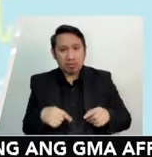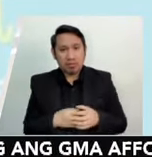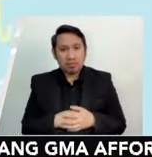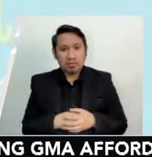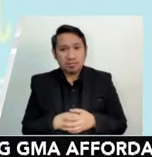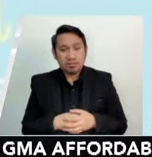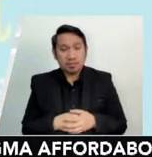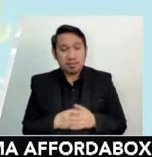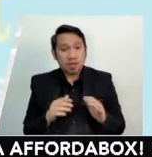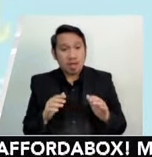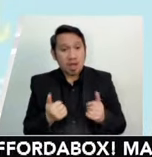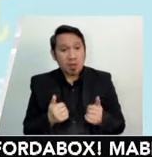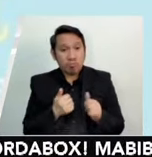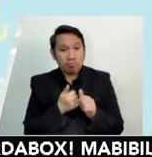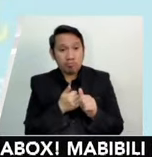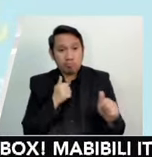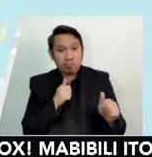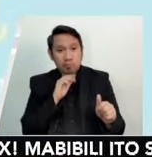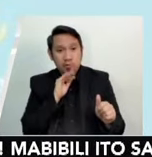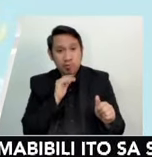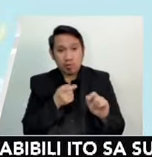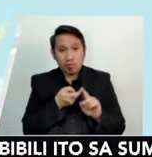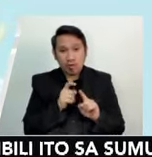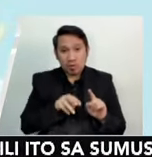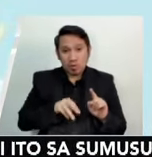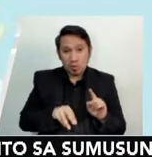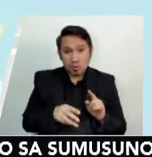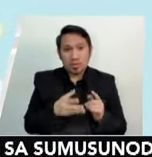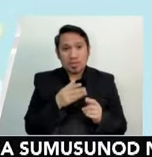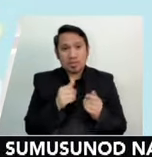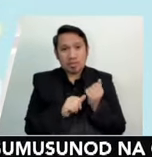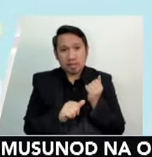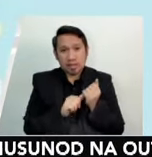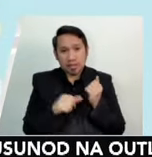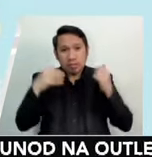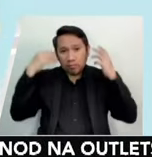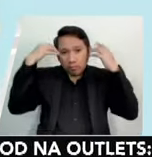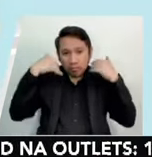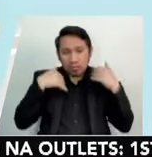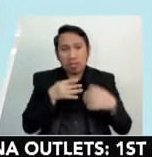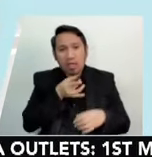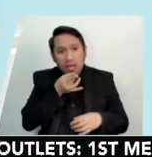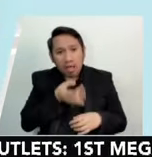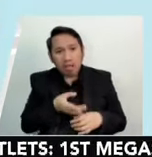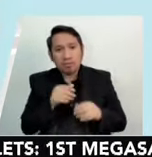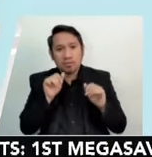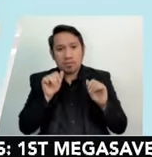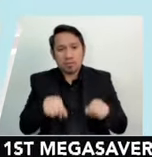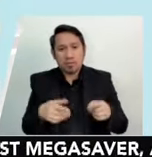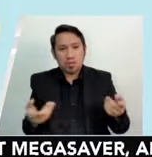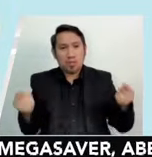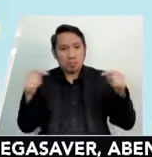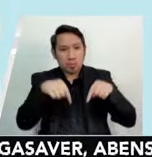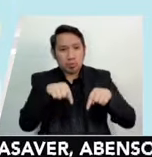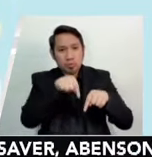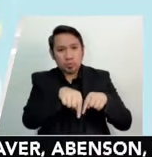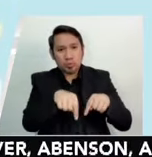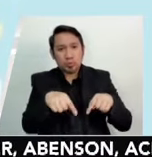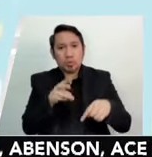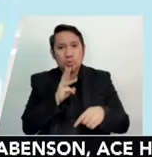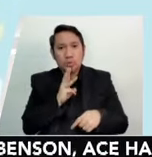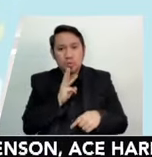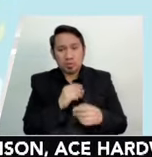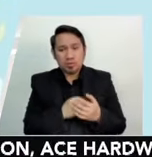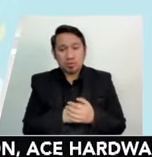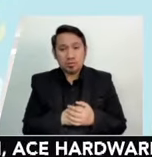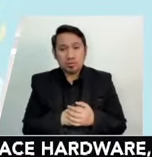mikrobyo mula sa ihi, dumi, pawis, laway na posibleng maipon sa tubig. At tulad sa mga